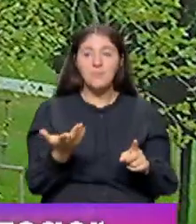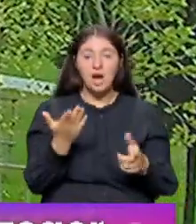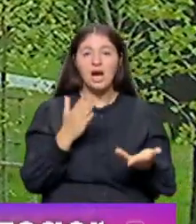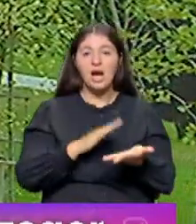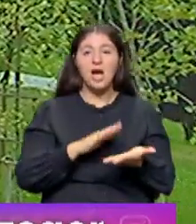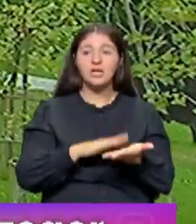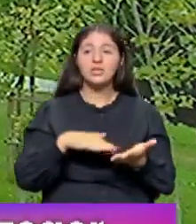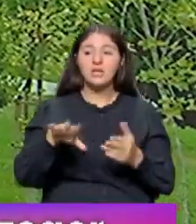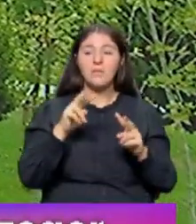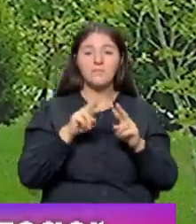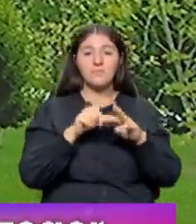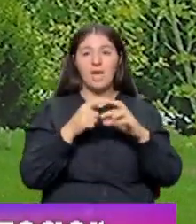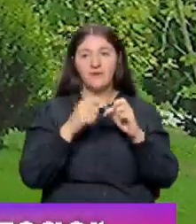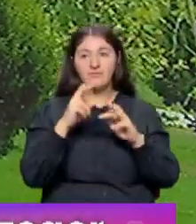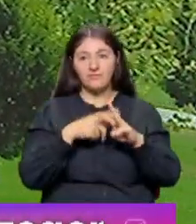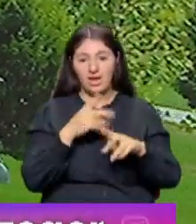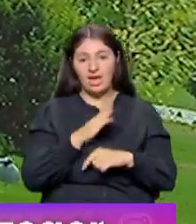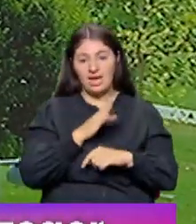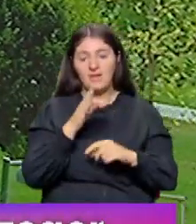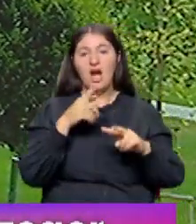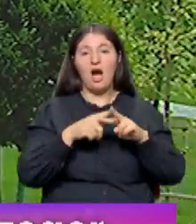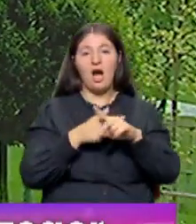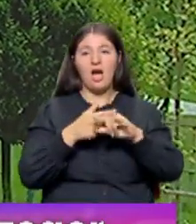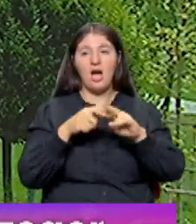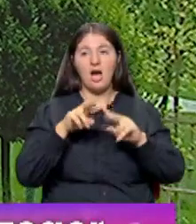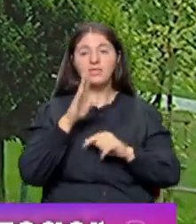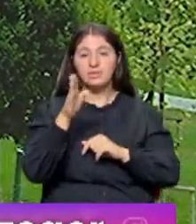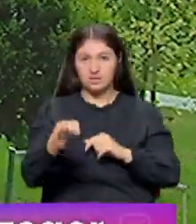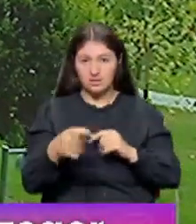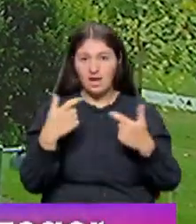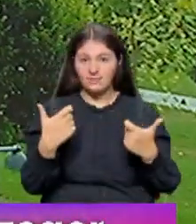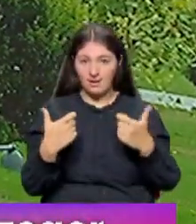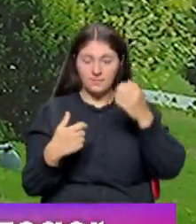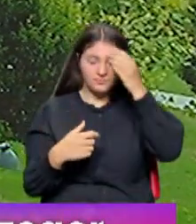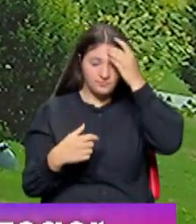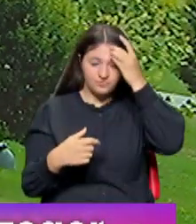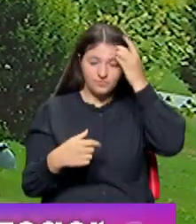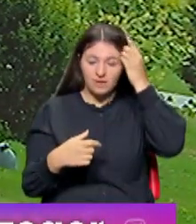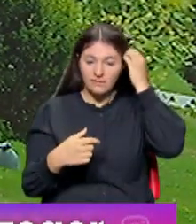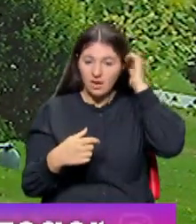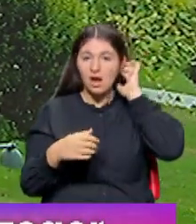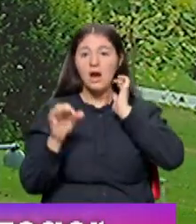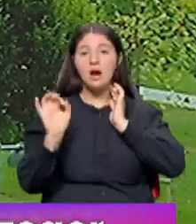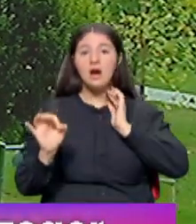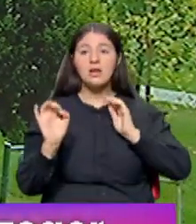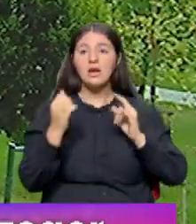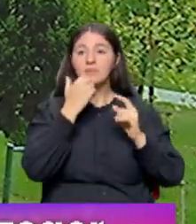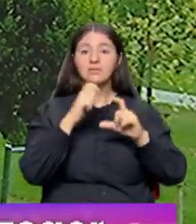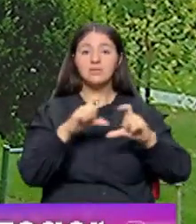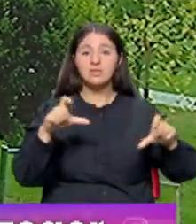arkadaşlarımız Merve Görgün ve Ayhan Dursun gittiler Hatay'a ve hala